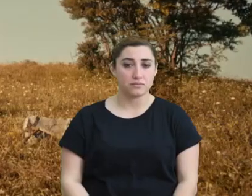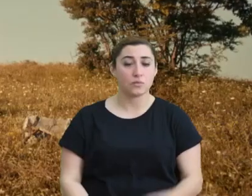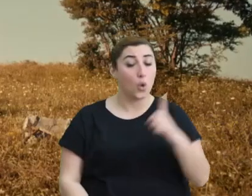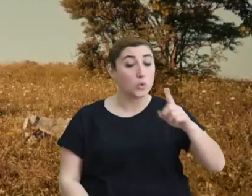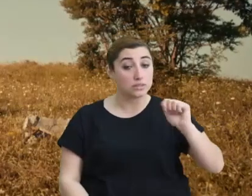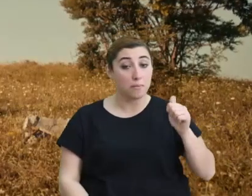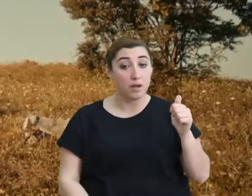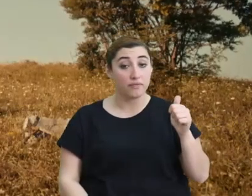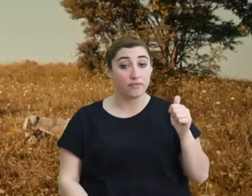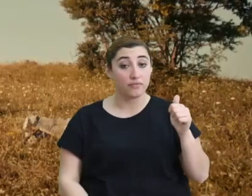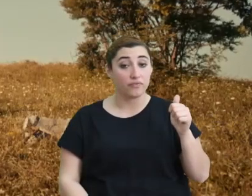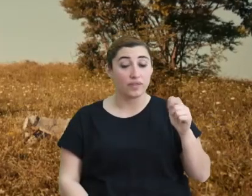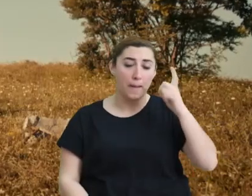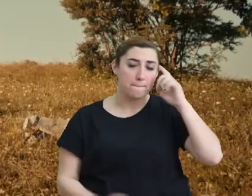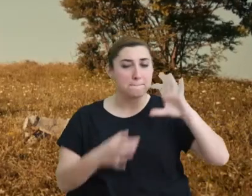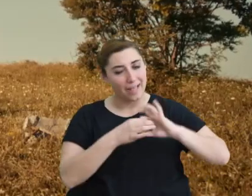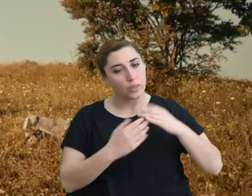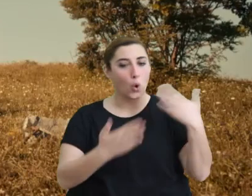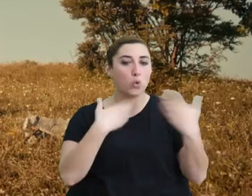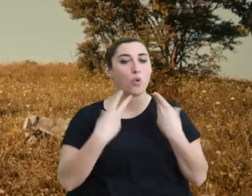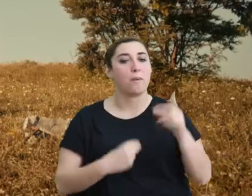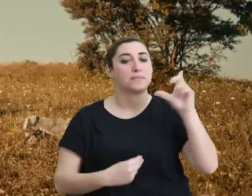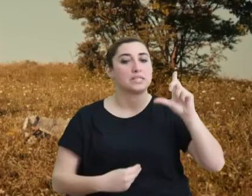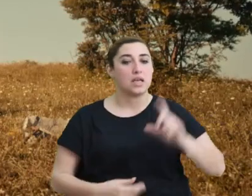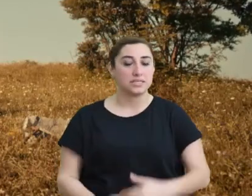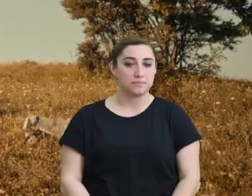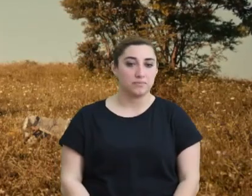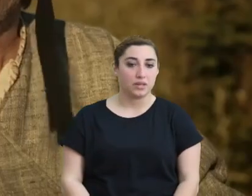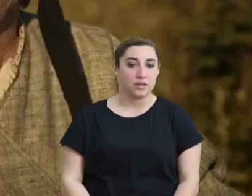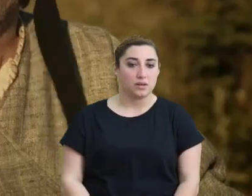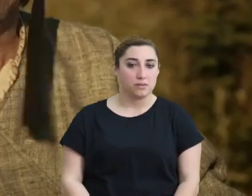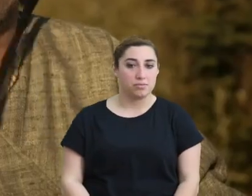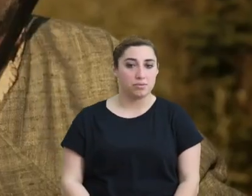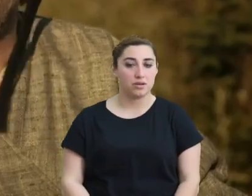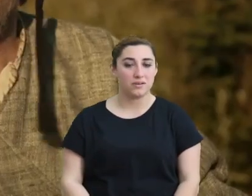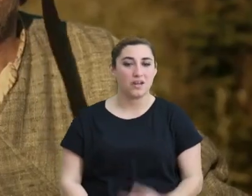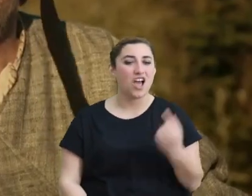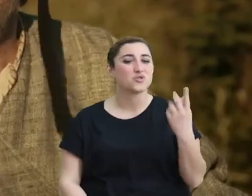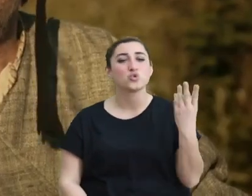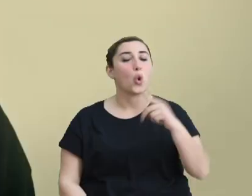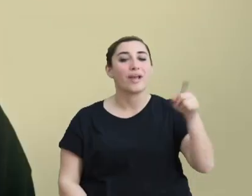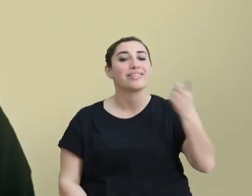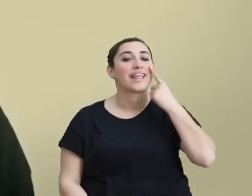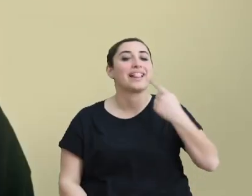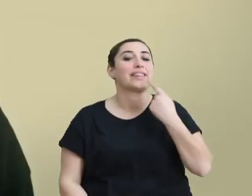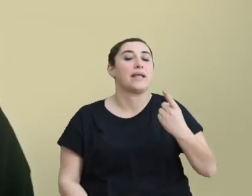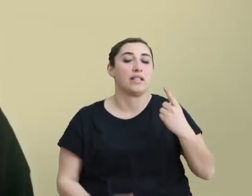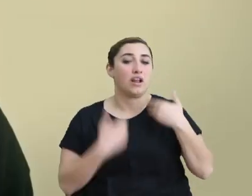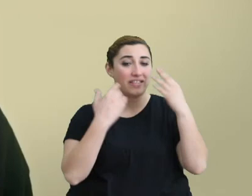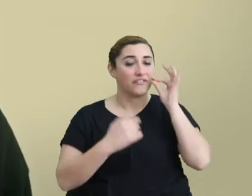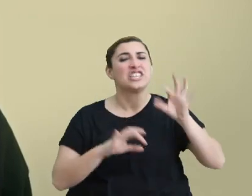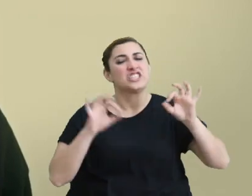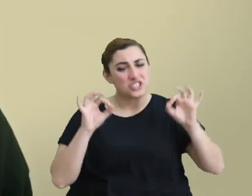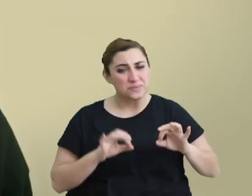O vakit... ...mantıktan da konuşmamız icap eder. Az çoğun delilidir Kadı Efendi.